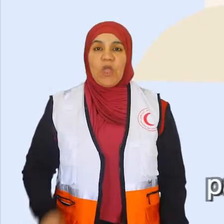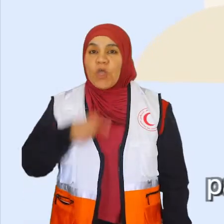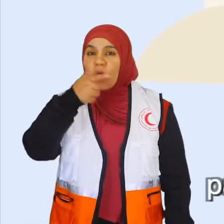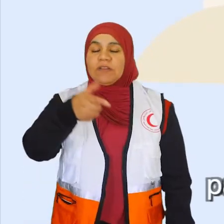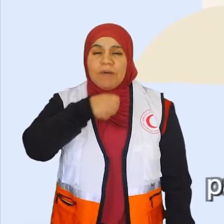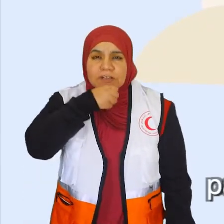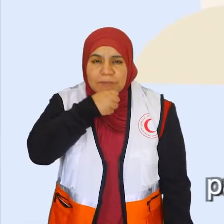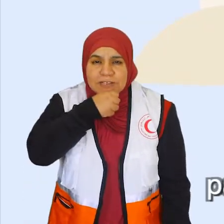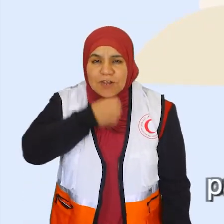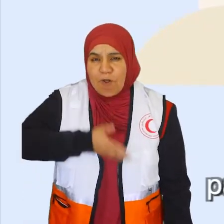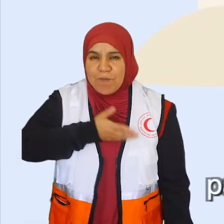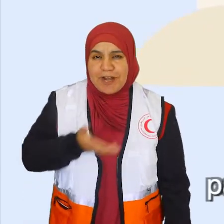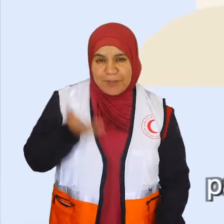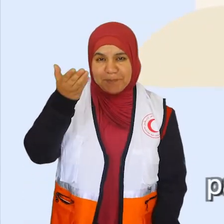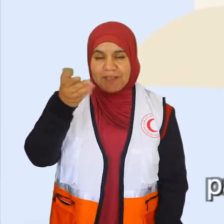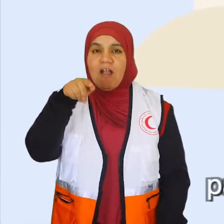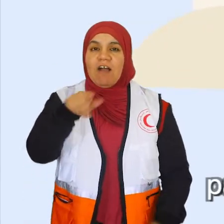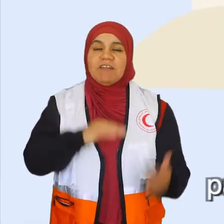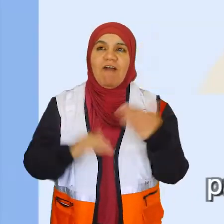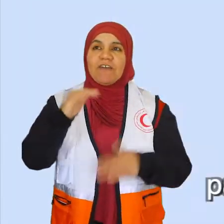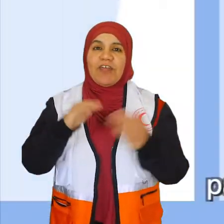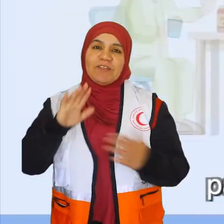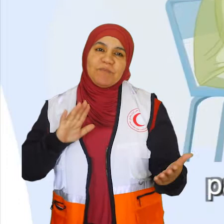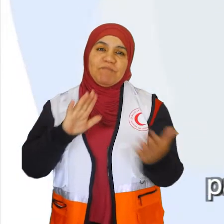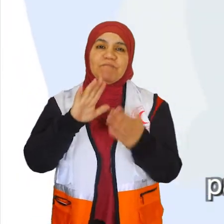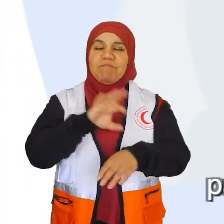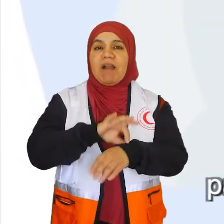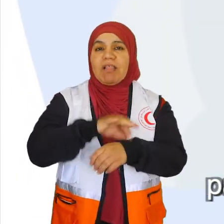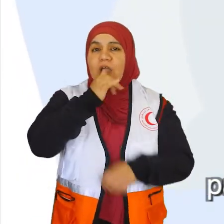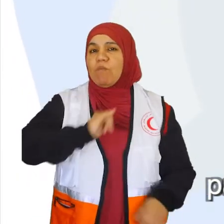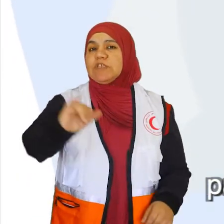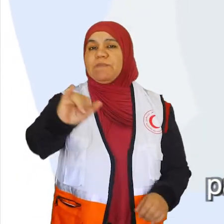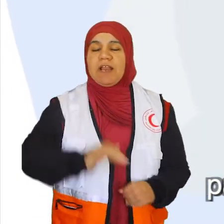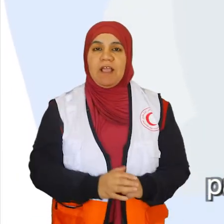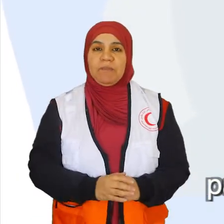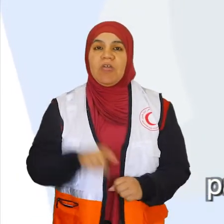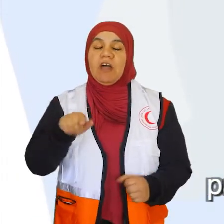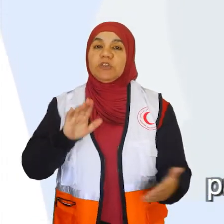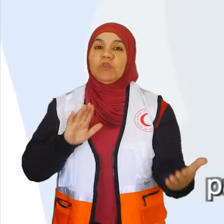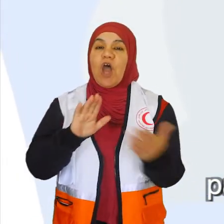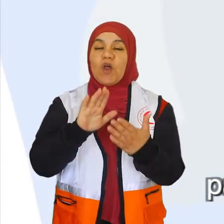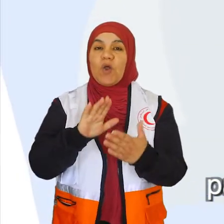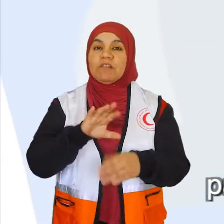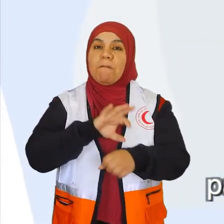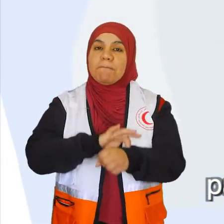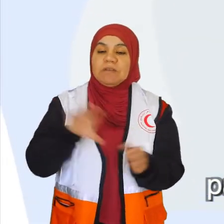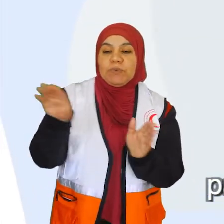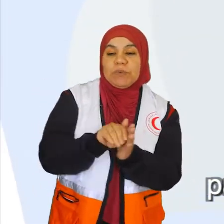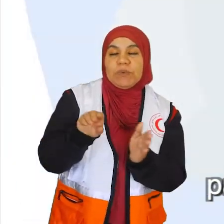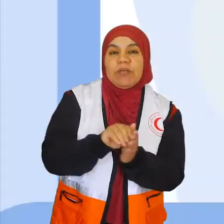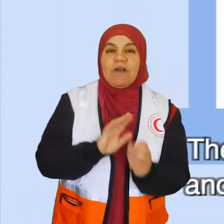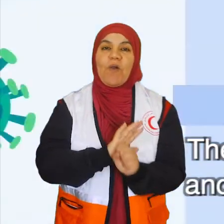يعتبر كبار السن والأشخاص الذين يعانون من الأمراض المزمنة من أكثر الفئة عرضة للإصابة بفيروس